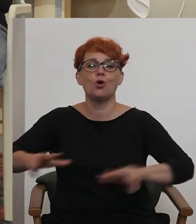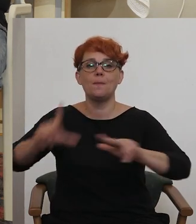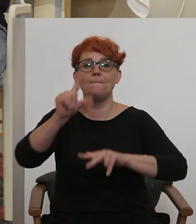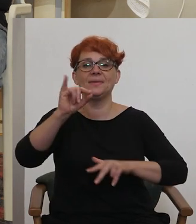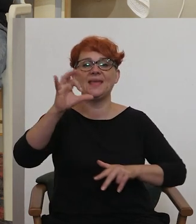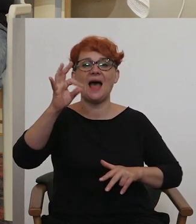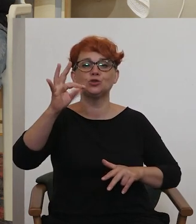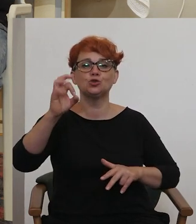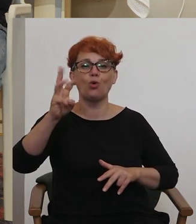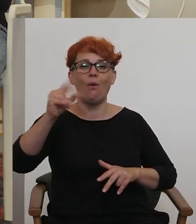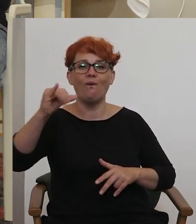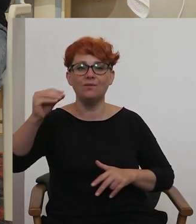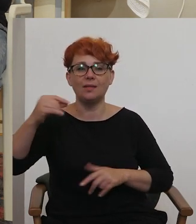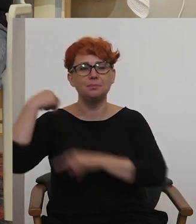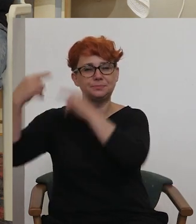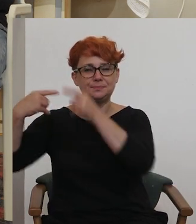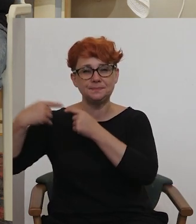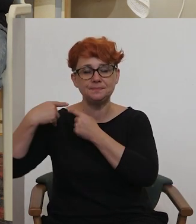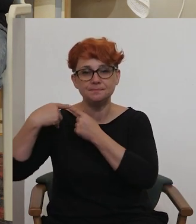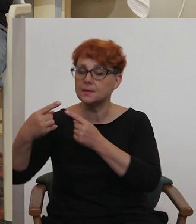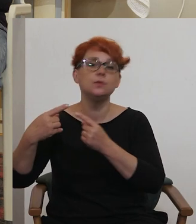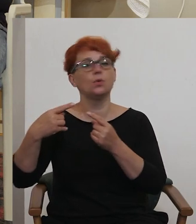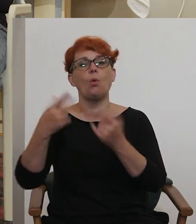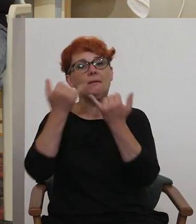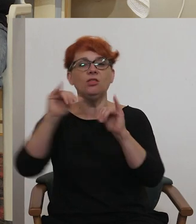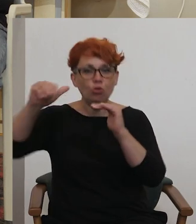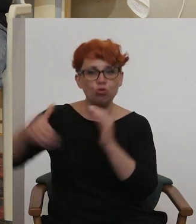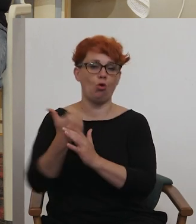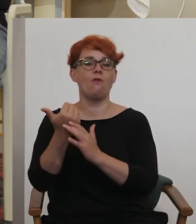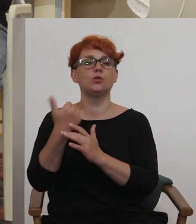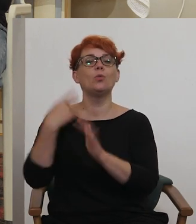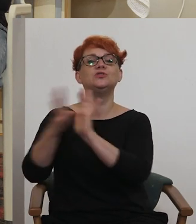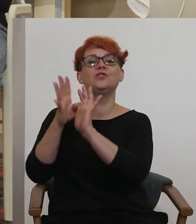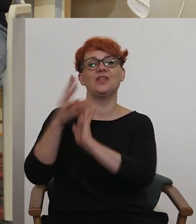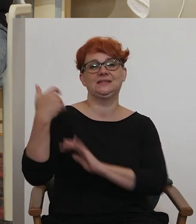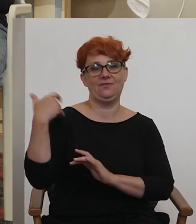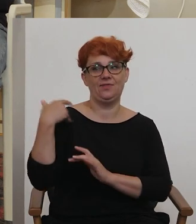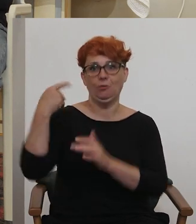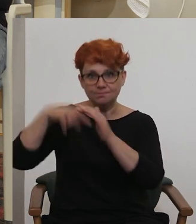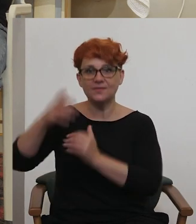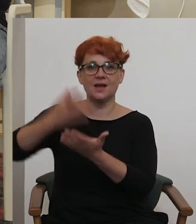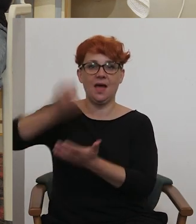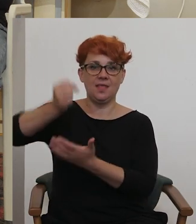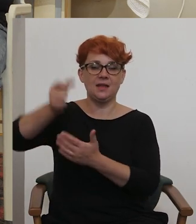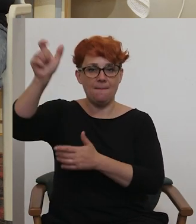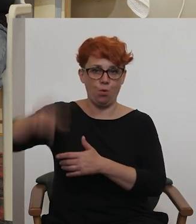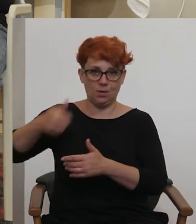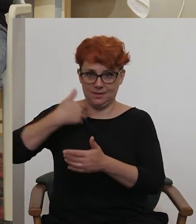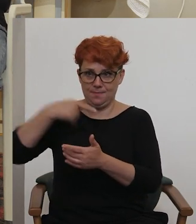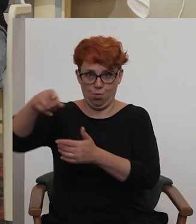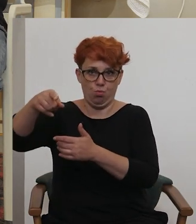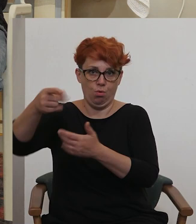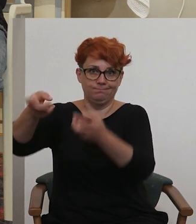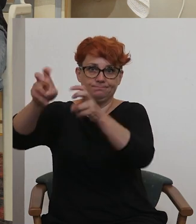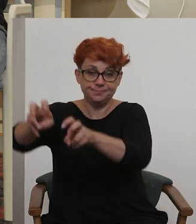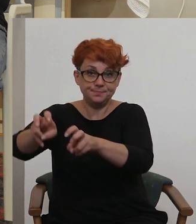można powiedzieć neopiastowski, stworzony w XIX wieku w katedrze płockiej i zupełnie przypadkowo w Sielcach nad Oką